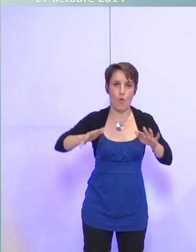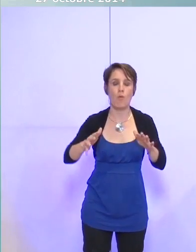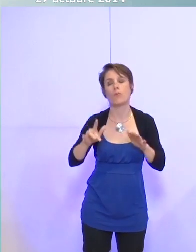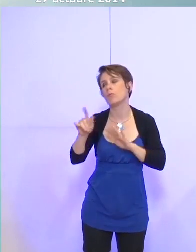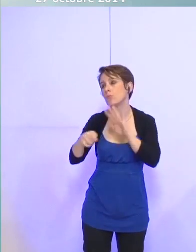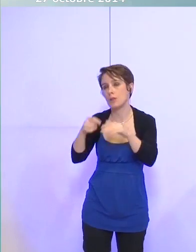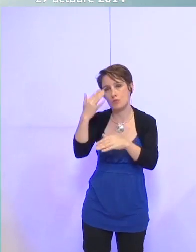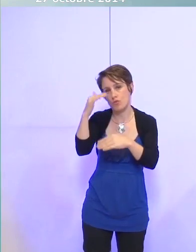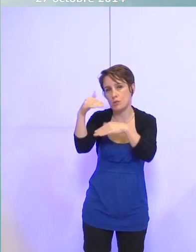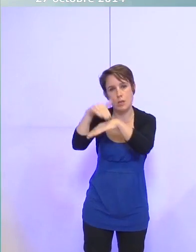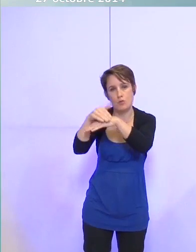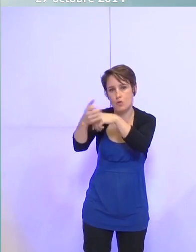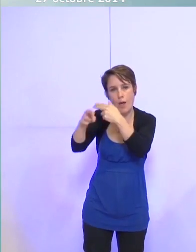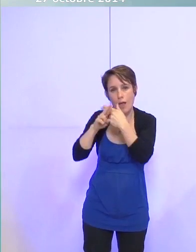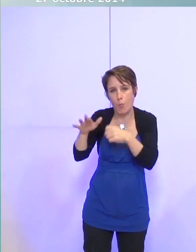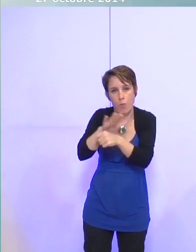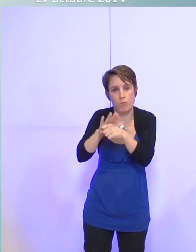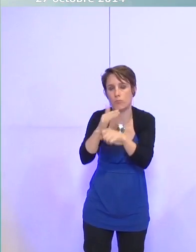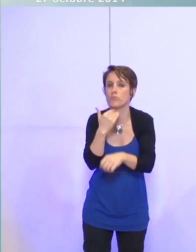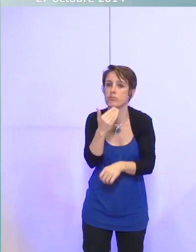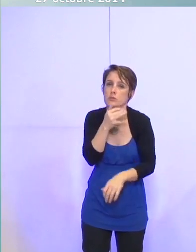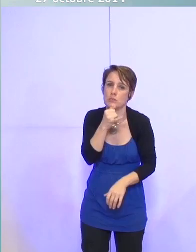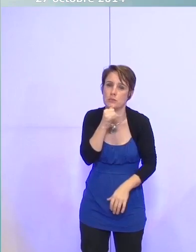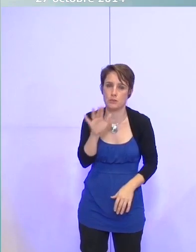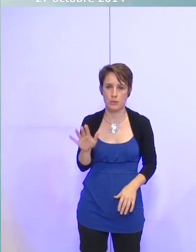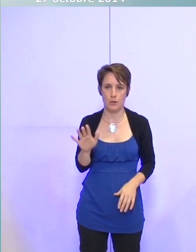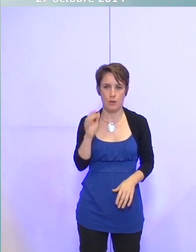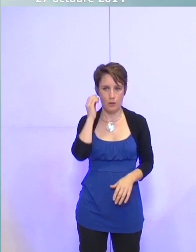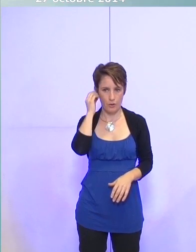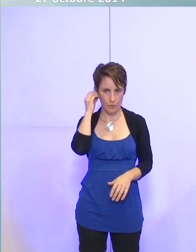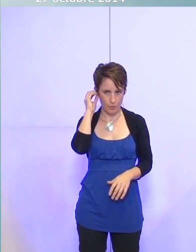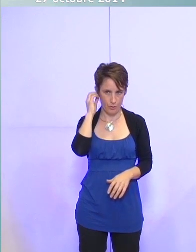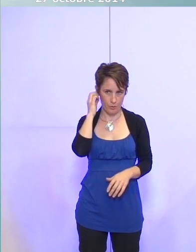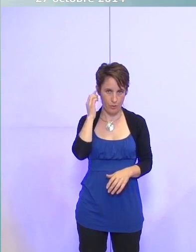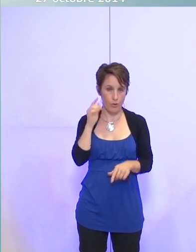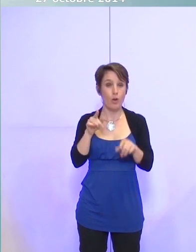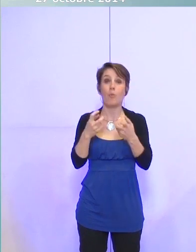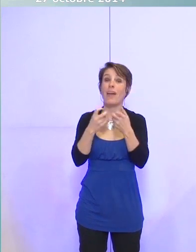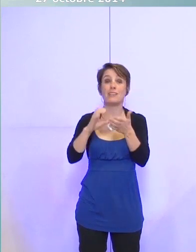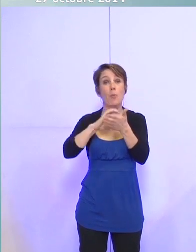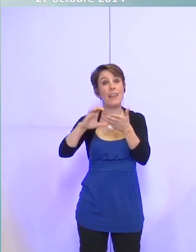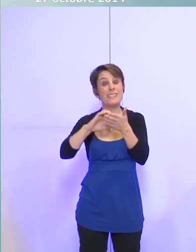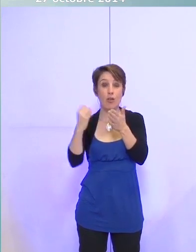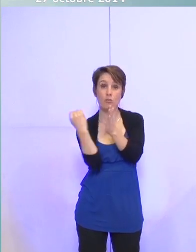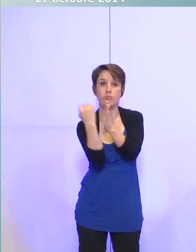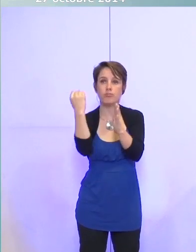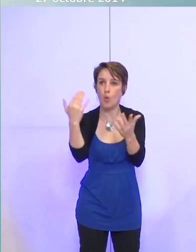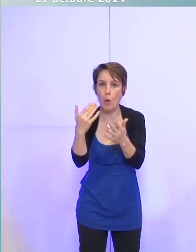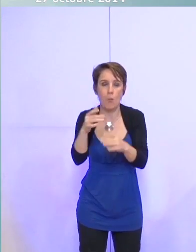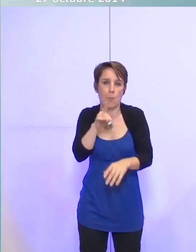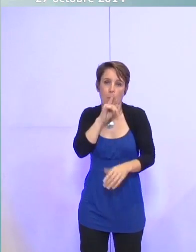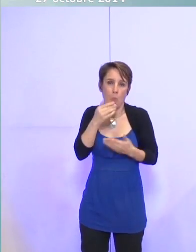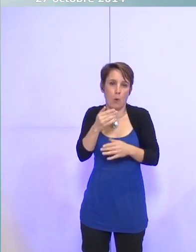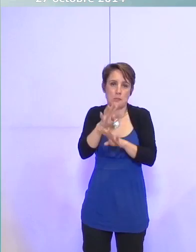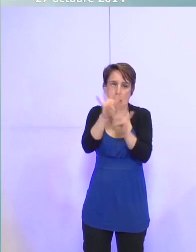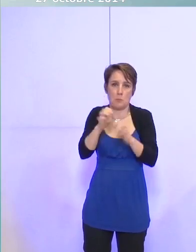soir l'ensemble des réponses à ce type de questions, de même que le type de licence qui sera adoptée. Vous nous avez présenté un